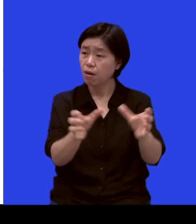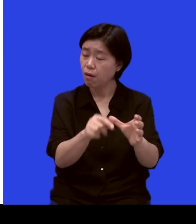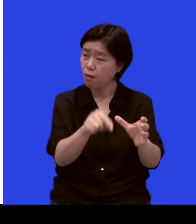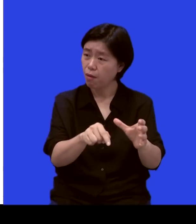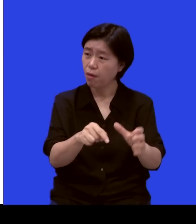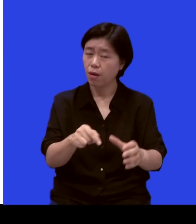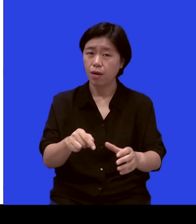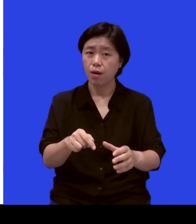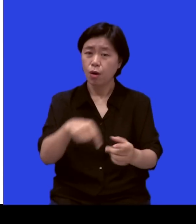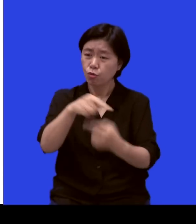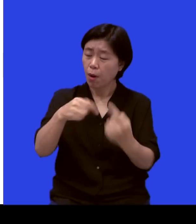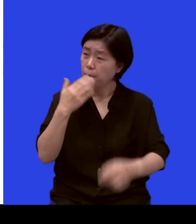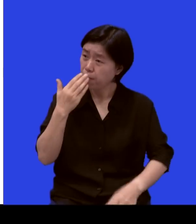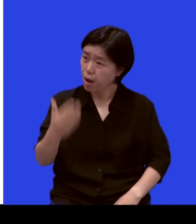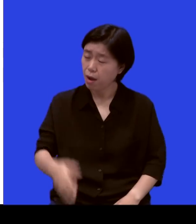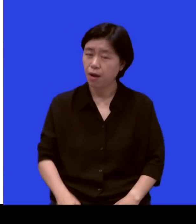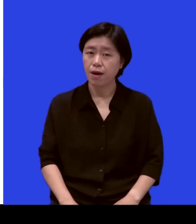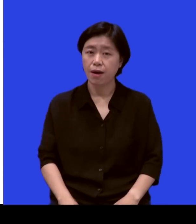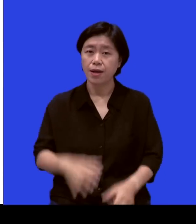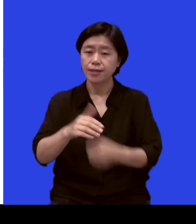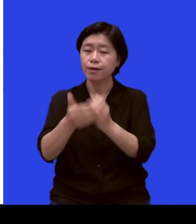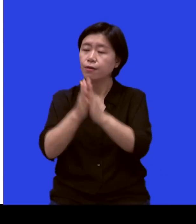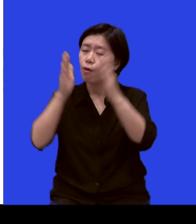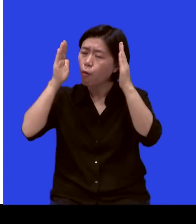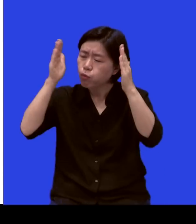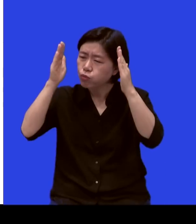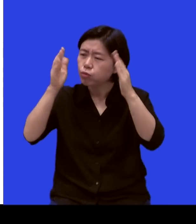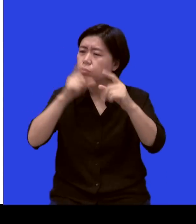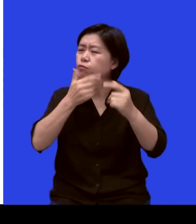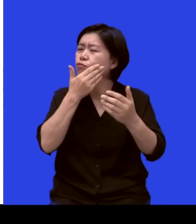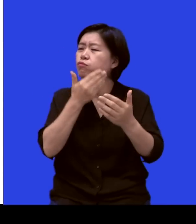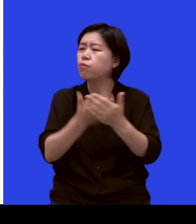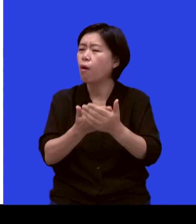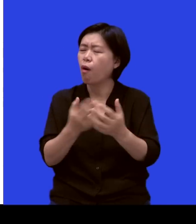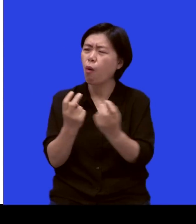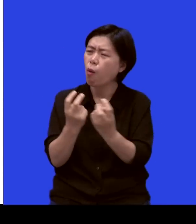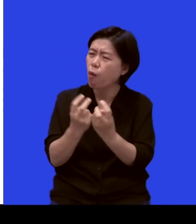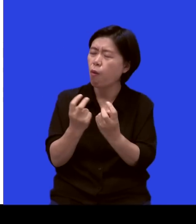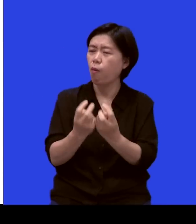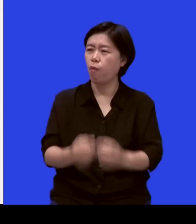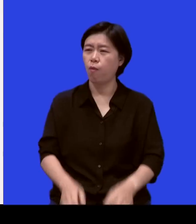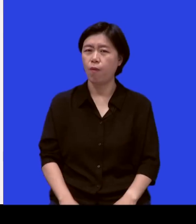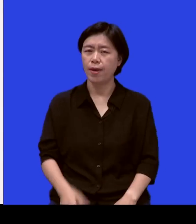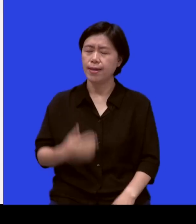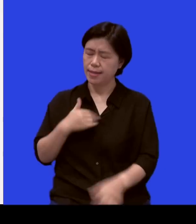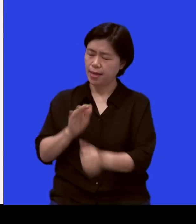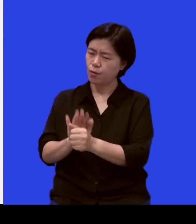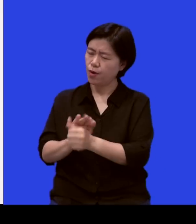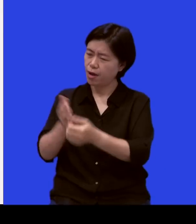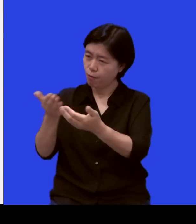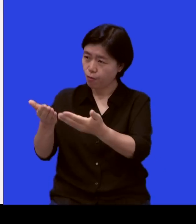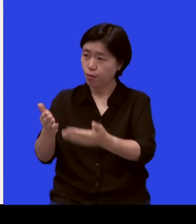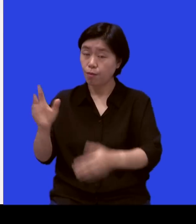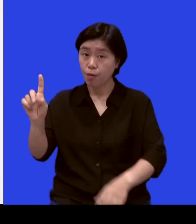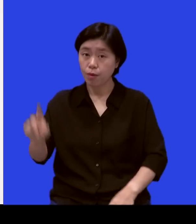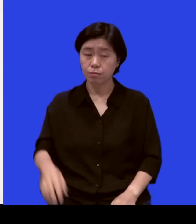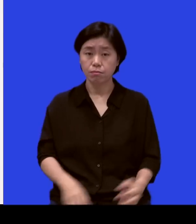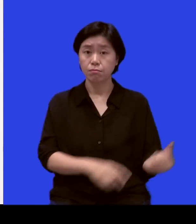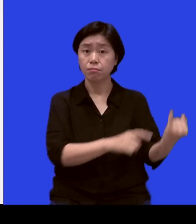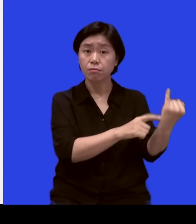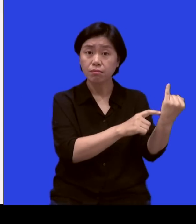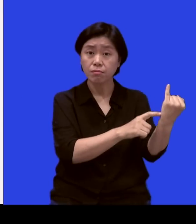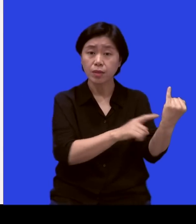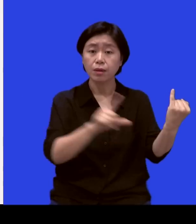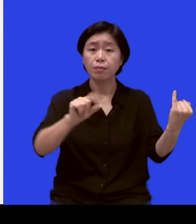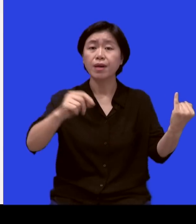그거 지도하고 그렇게 하셔야 될 분이 근데 내가 보니까는 어쩔 수가 없이 하셔야 되겠다 그러면서 당신의 12,000평